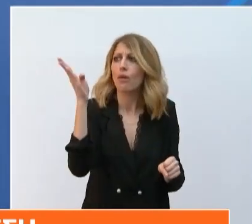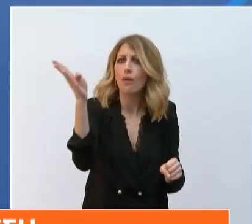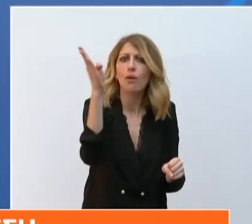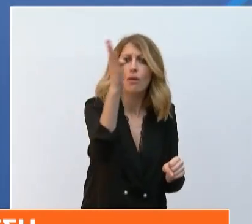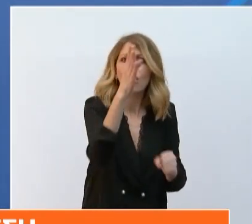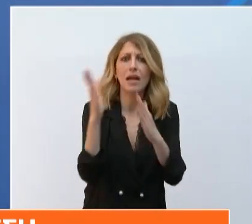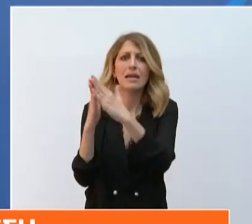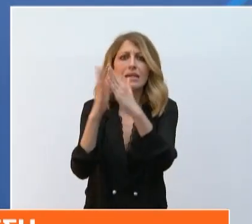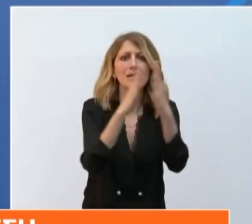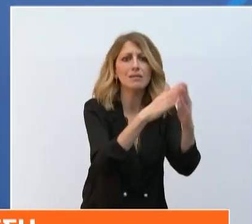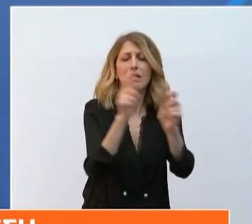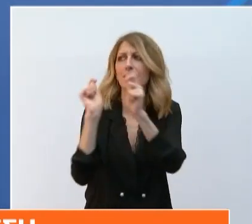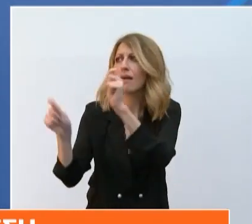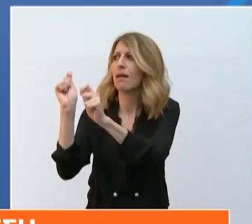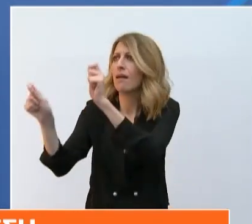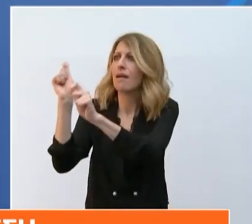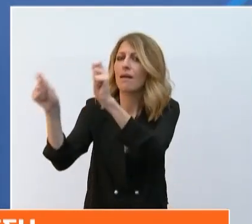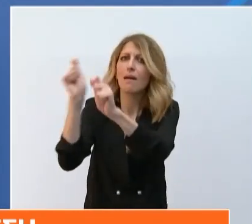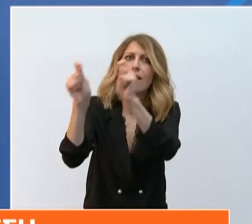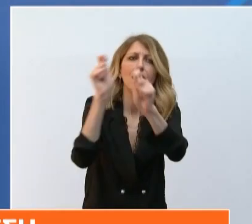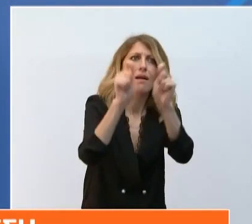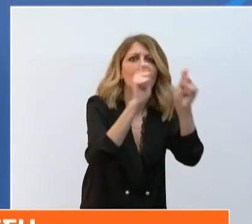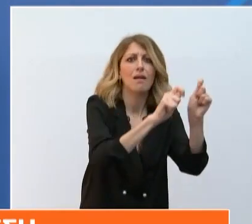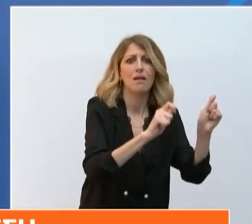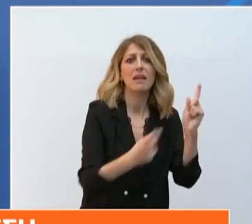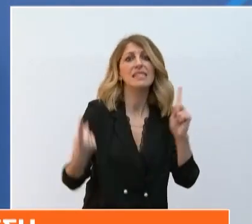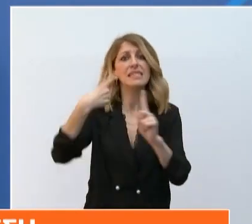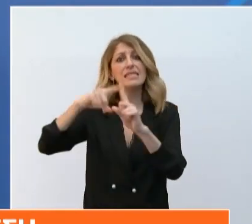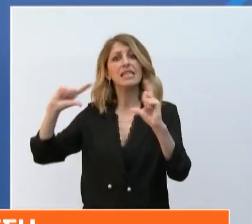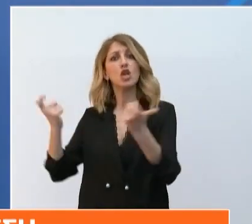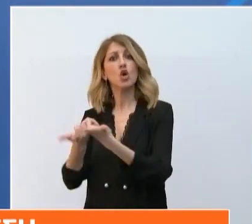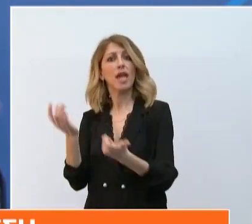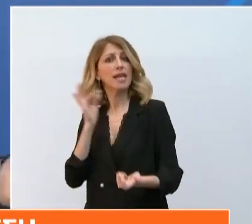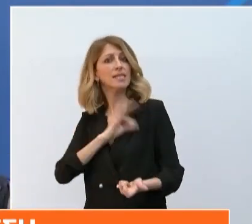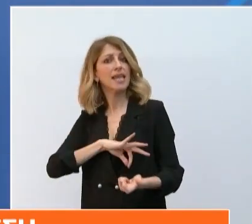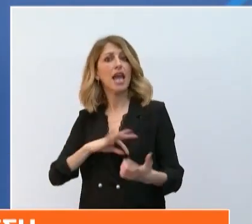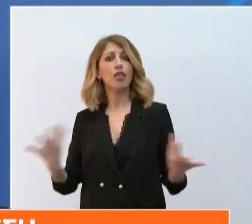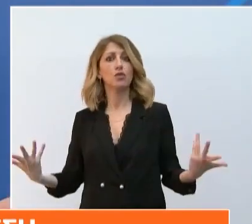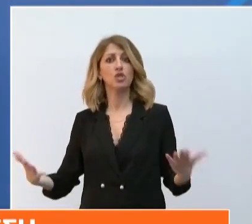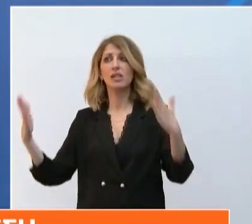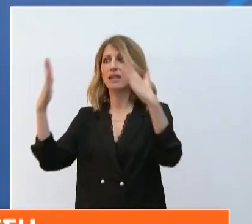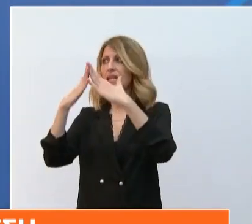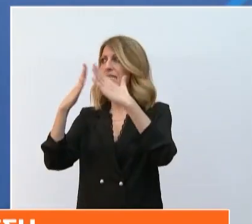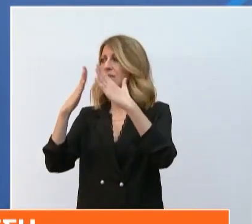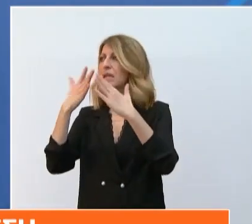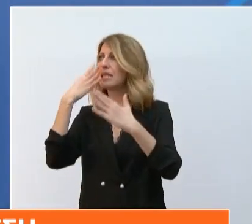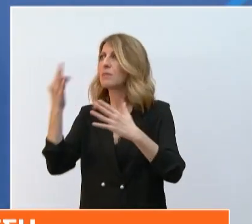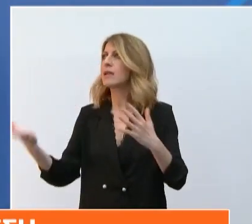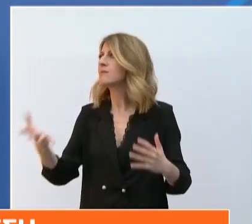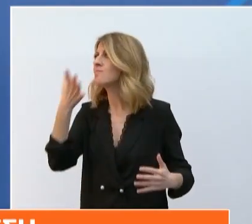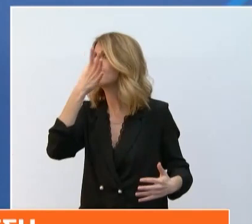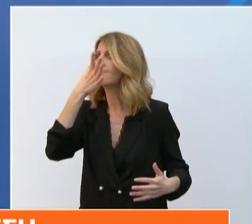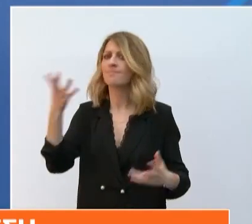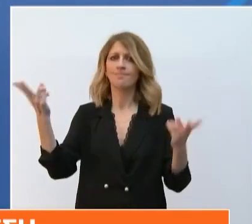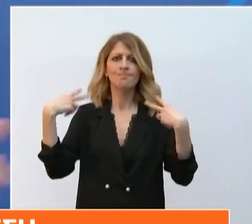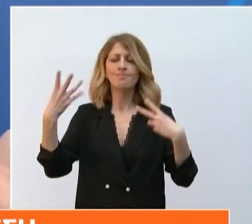χρήματα τα οποία τελικά καταλήγουν στο σύνολο της ελληνικής επιχειρηματικότητας. Αυτό είναι ένα παράδειγμα μόνο από τις δράσεις